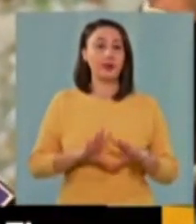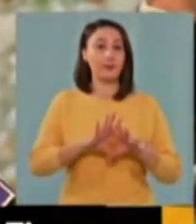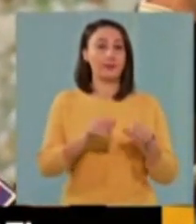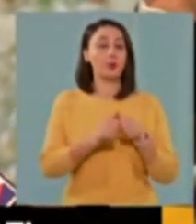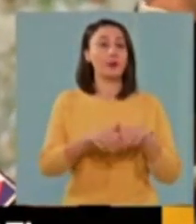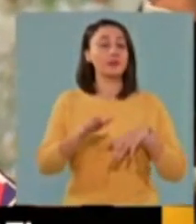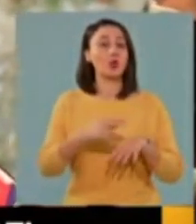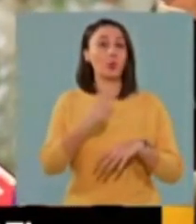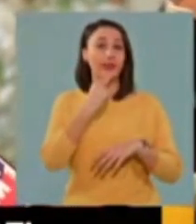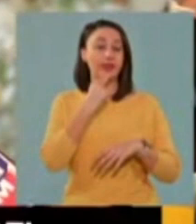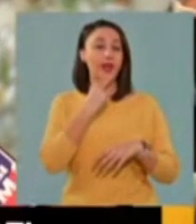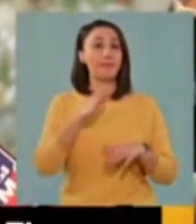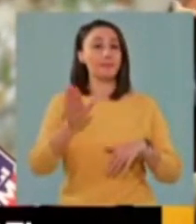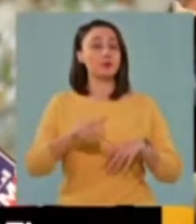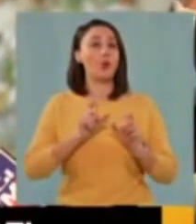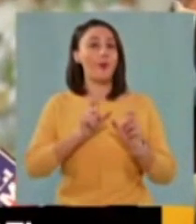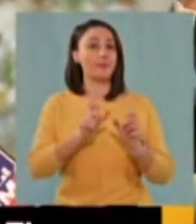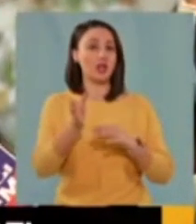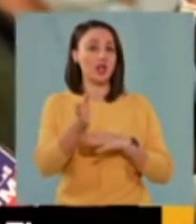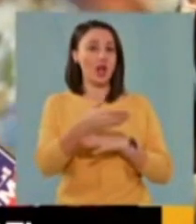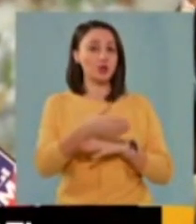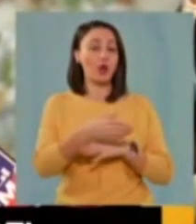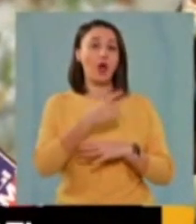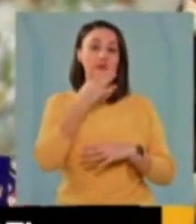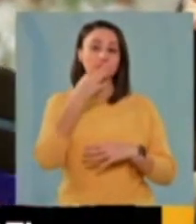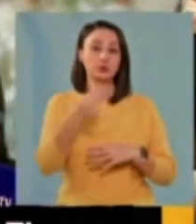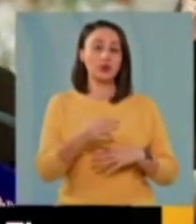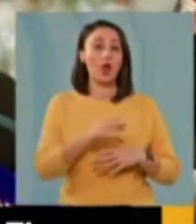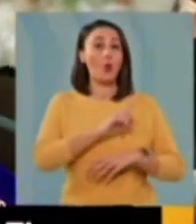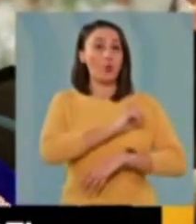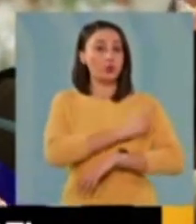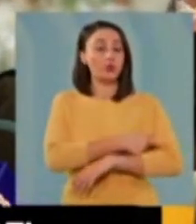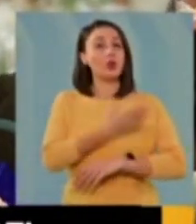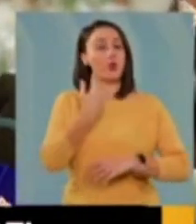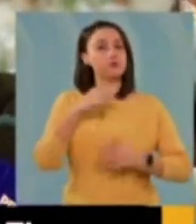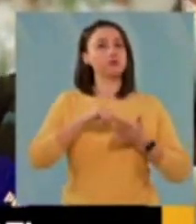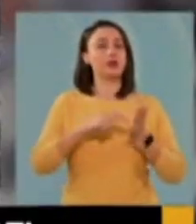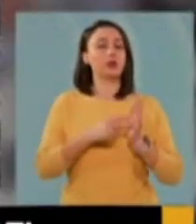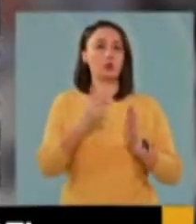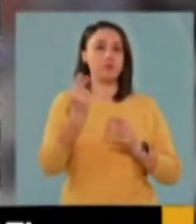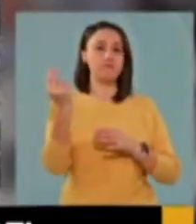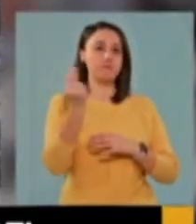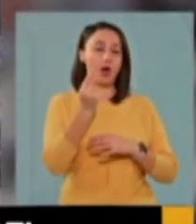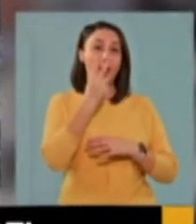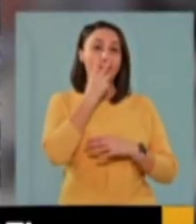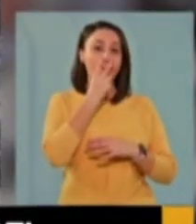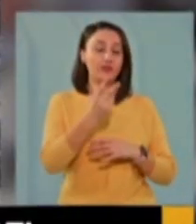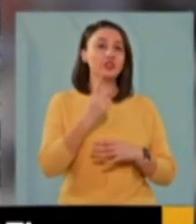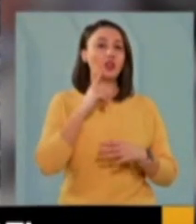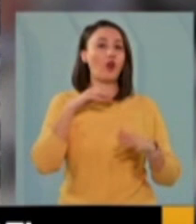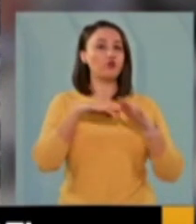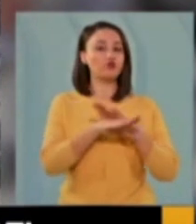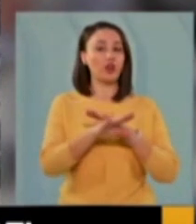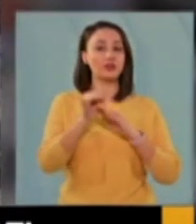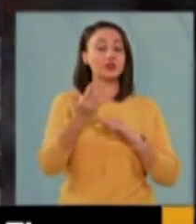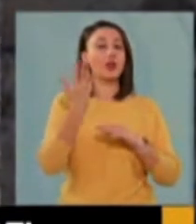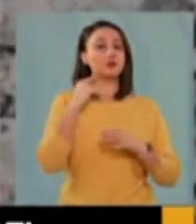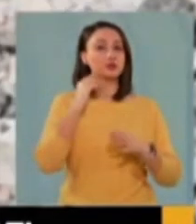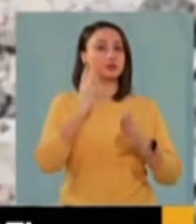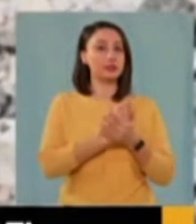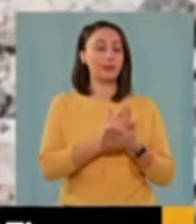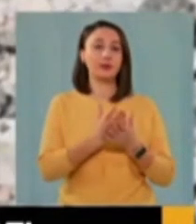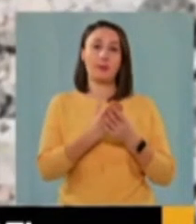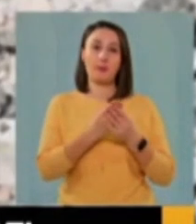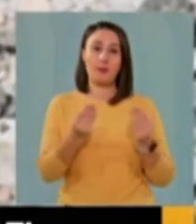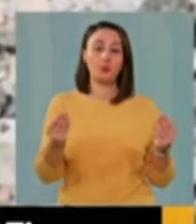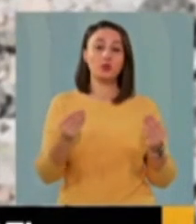Ministerul de Interne. Ministrul Apărării Naționale, Vasile Dâncu, spune că autoritățile au pregătit deja un plan în ceea ce privește refugiații și au fost stabilite deja